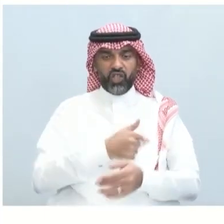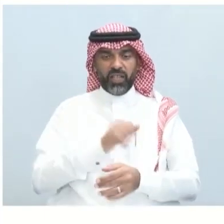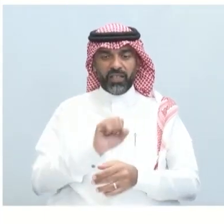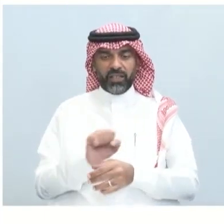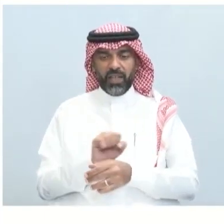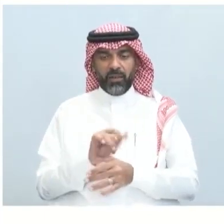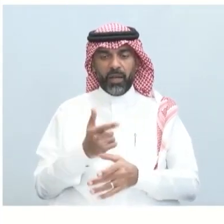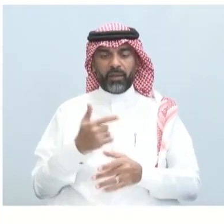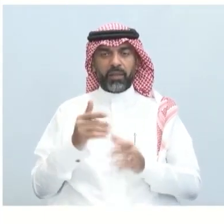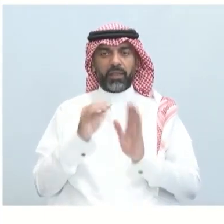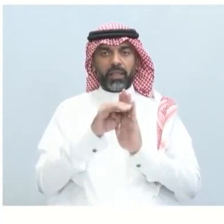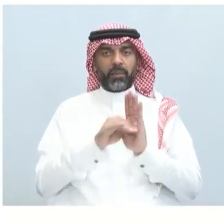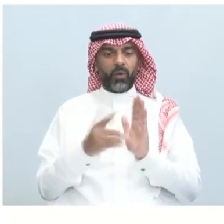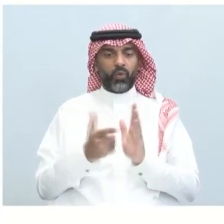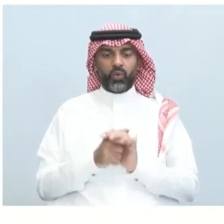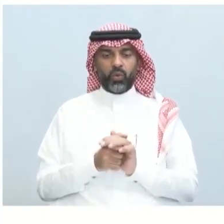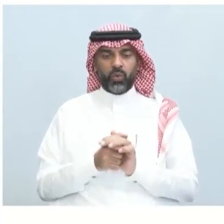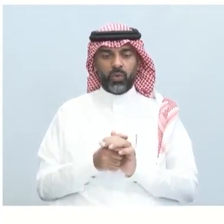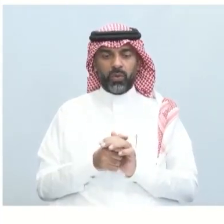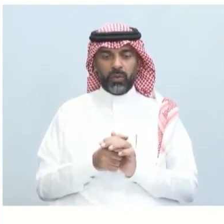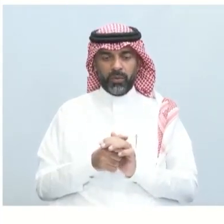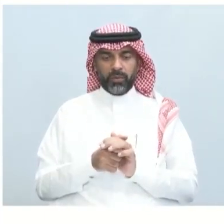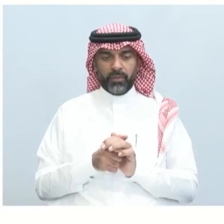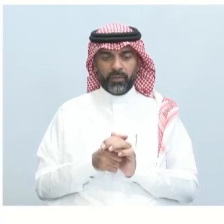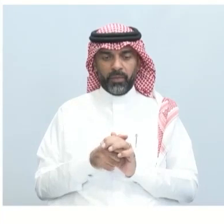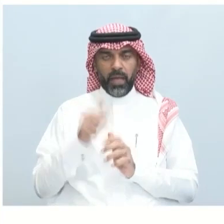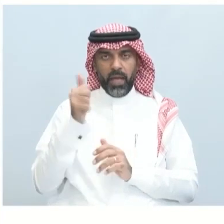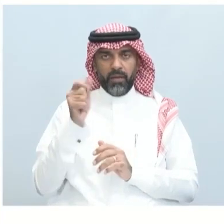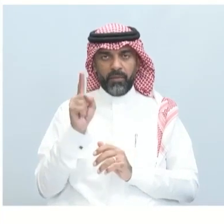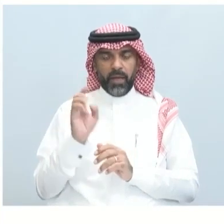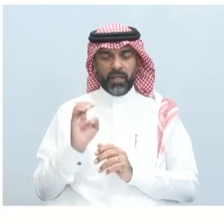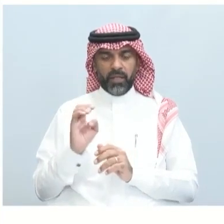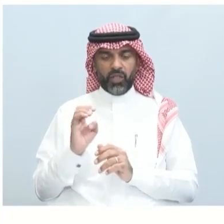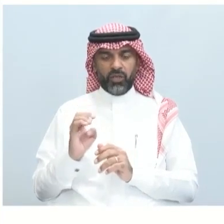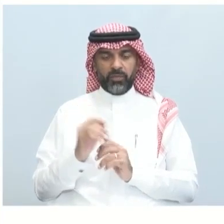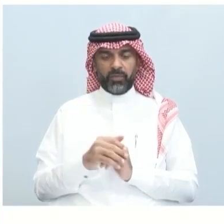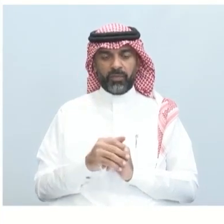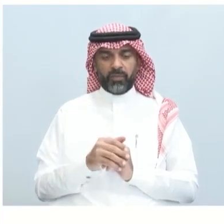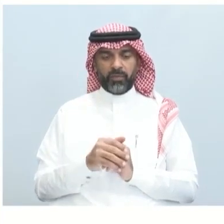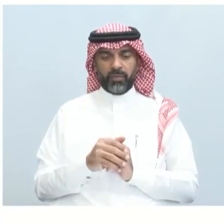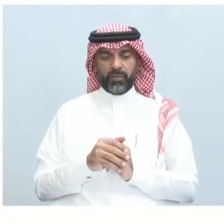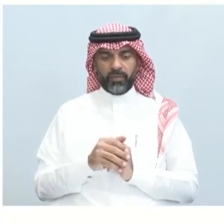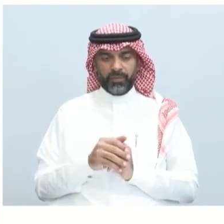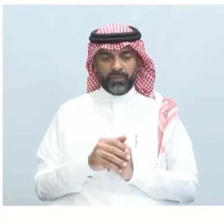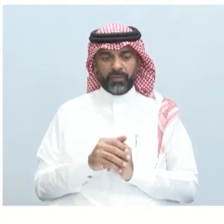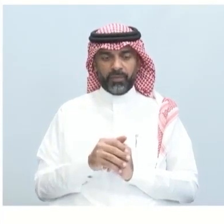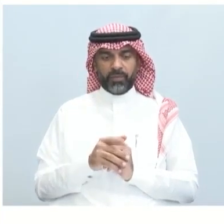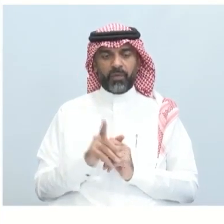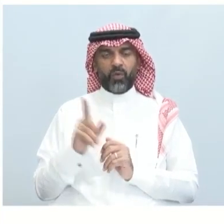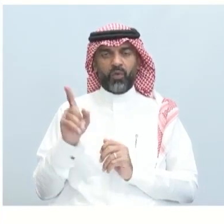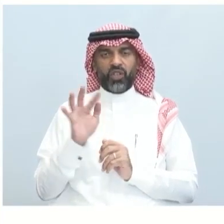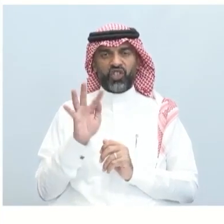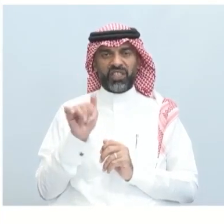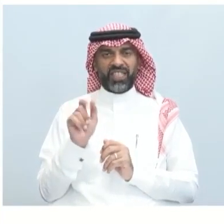تطبيق ألف الجوجل شيتس، باء الجوجل سلايد، جيم الجوجل فورمز. ممتاز،